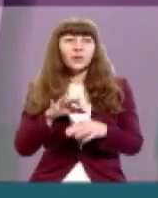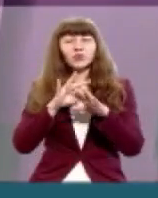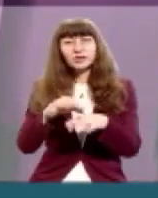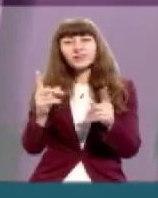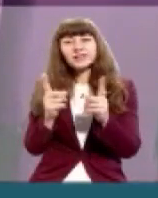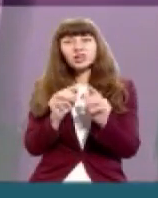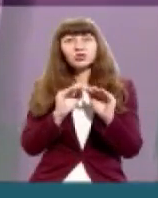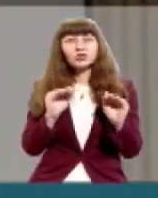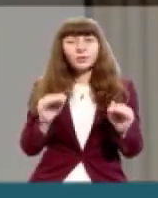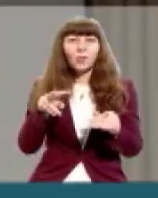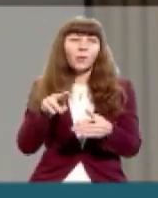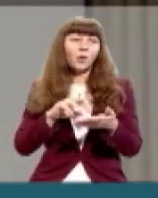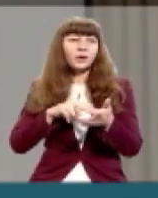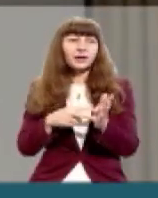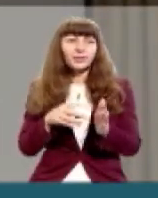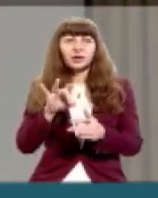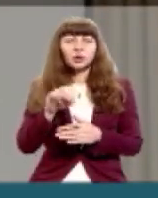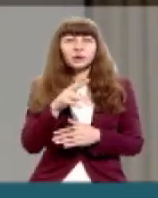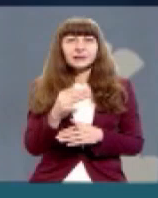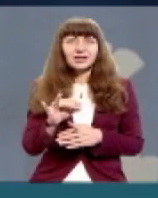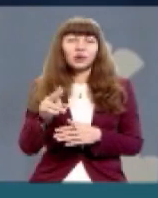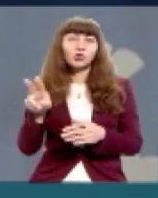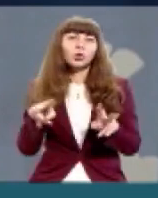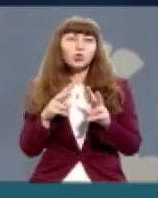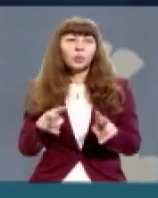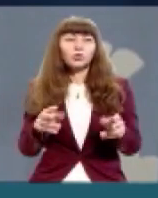со школьниками в рамках проекта «Менторский клуб», куда